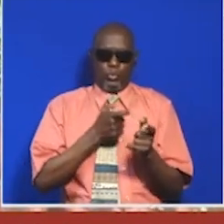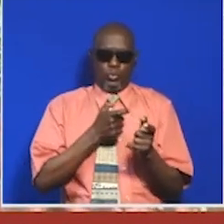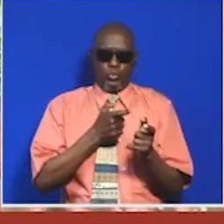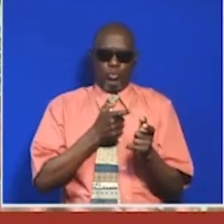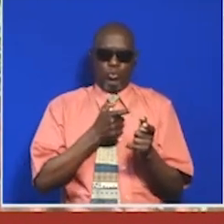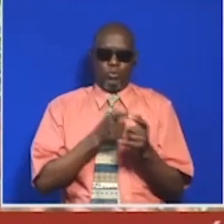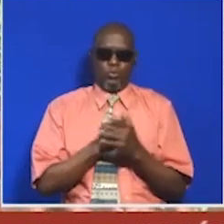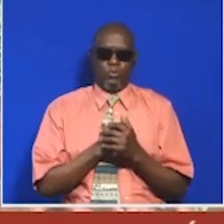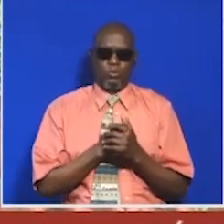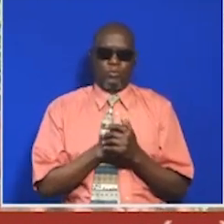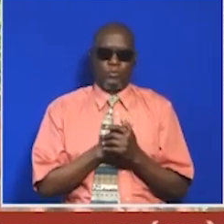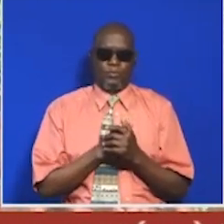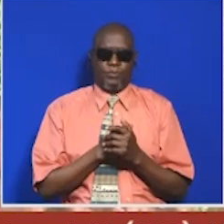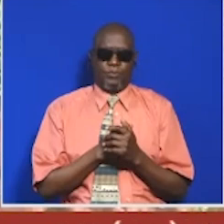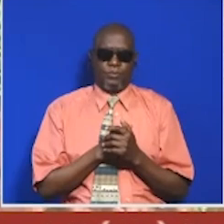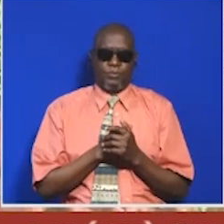wakawawa.